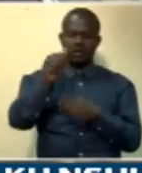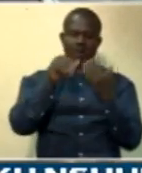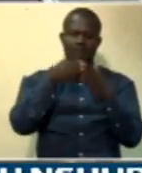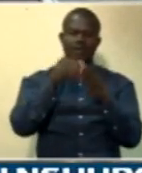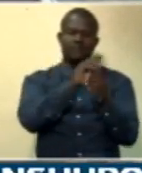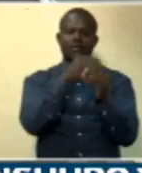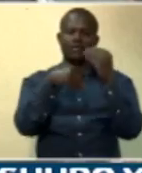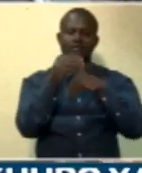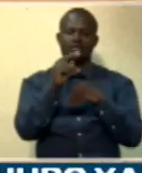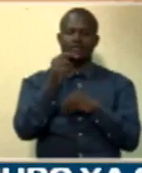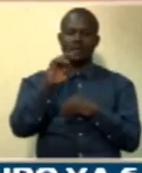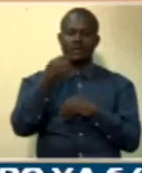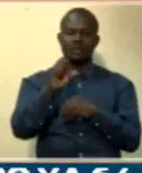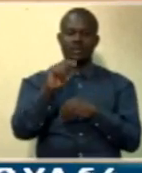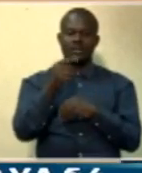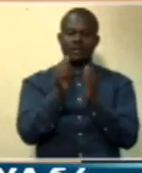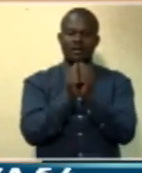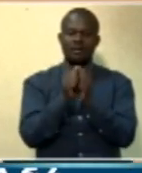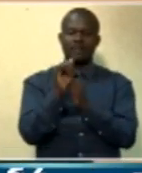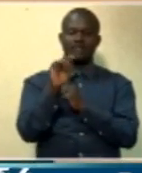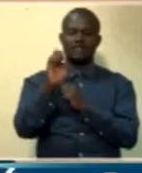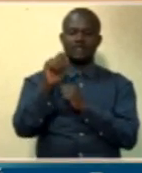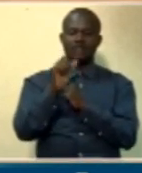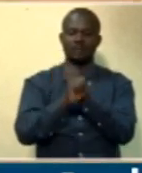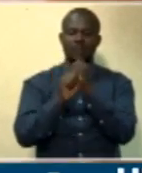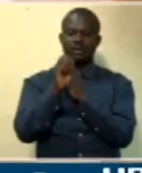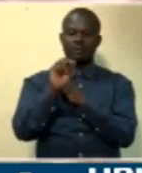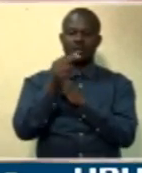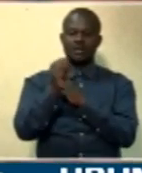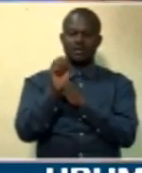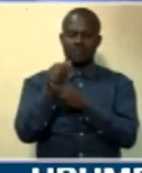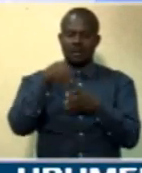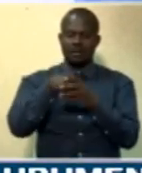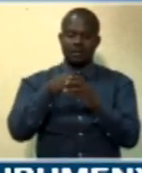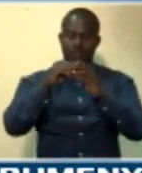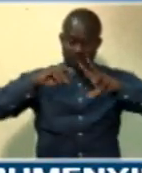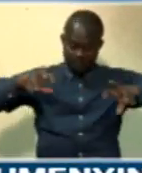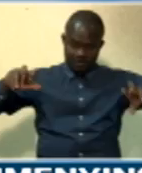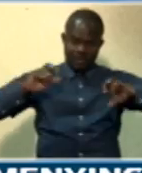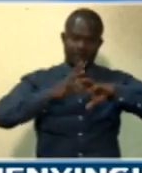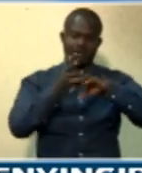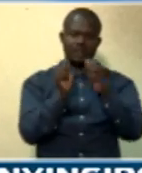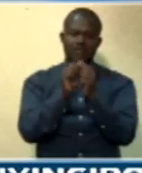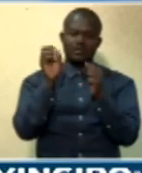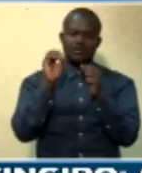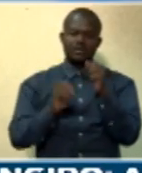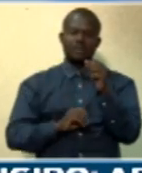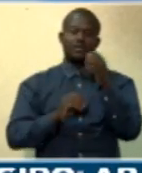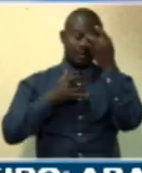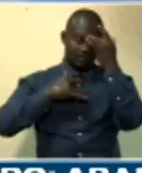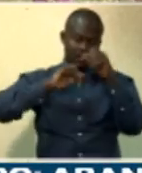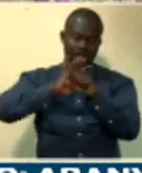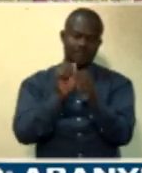mu isoko rya Nyarugenge ndetse no mu kagari k'Itetero mu murenge wa Muhima, aho mu bapimwe abarenga 10% banduye